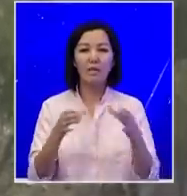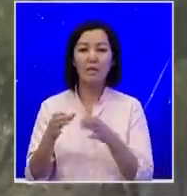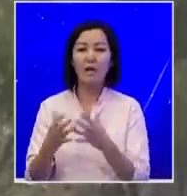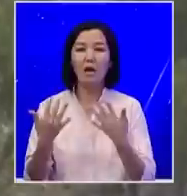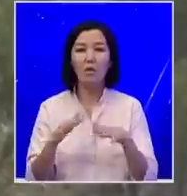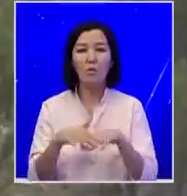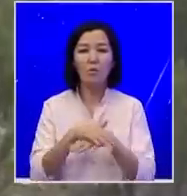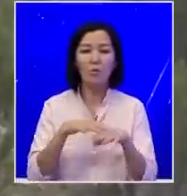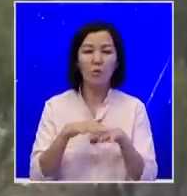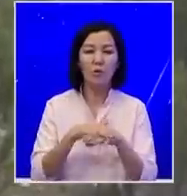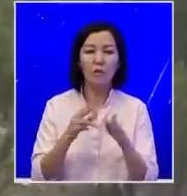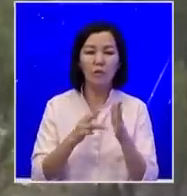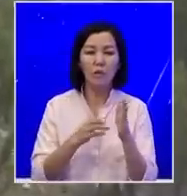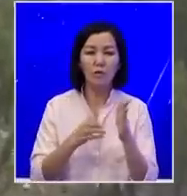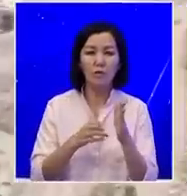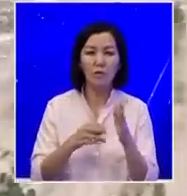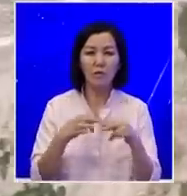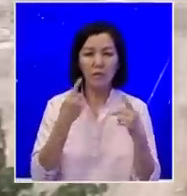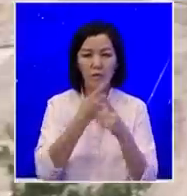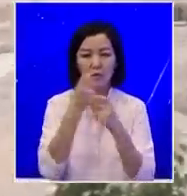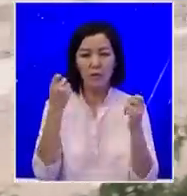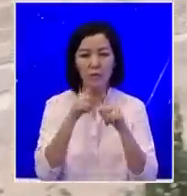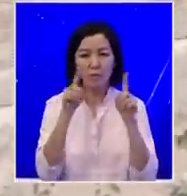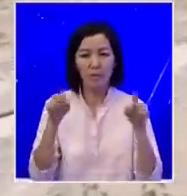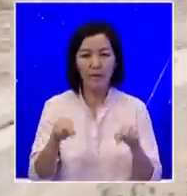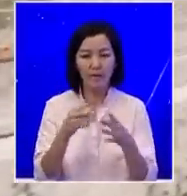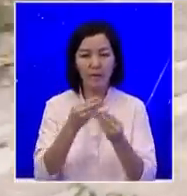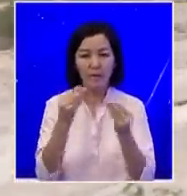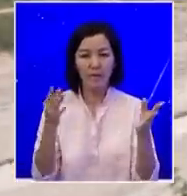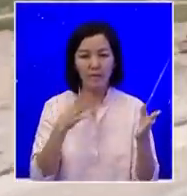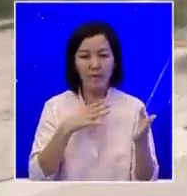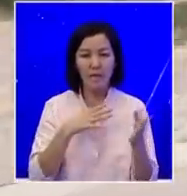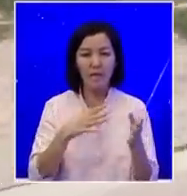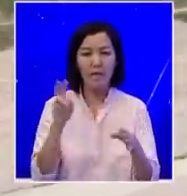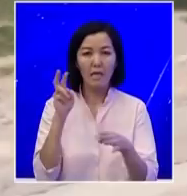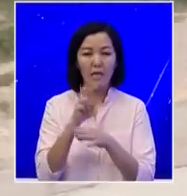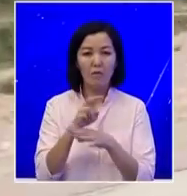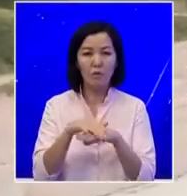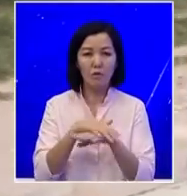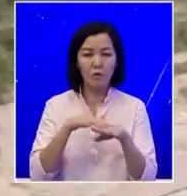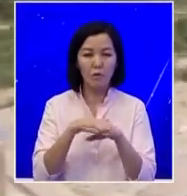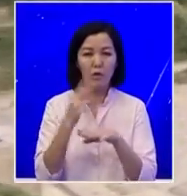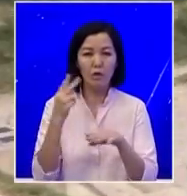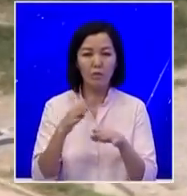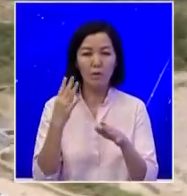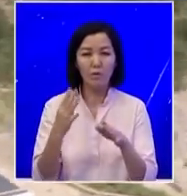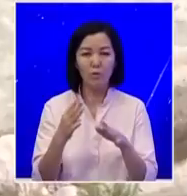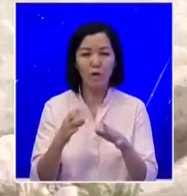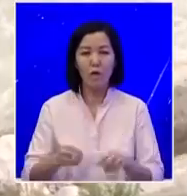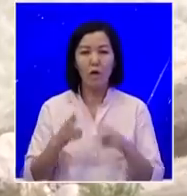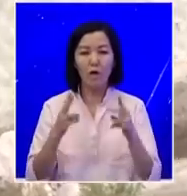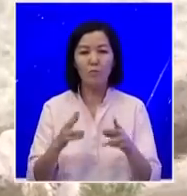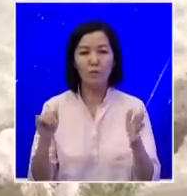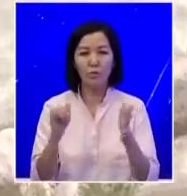ауылдық округтерде 800-ден аса ескерту парақтарын таратқан. Тұрғындар мен келушілер үшін 24 қауіпсіздік қалқаны